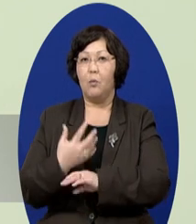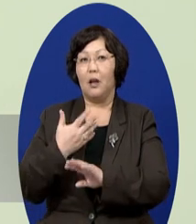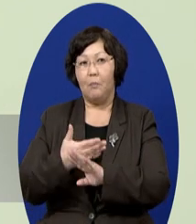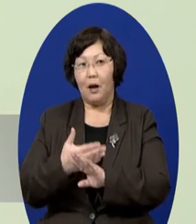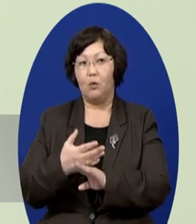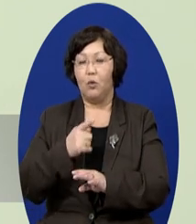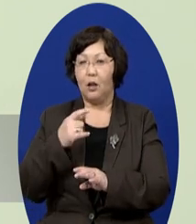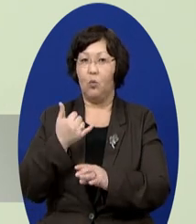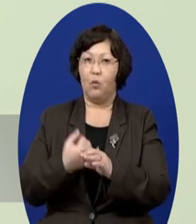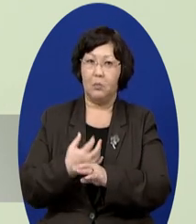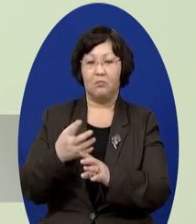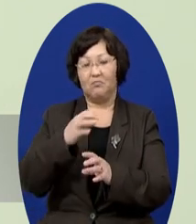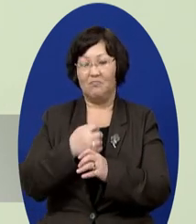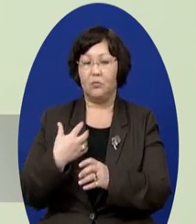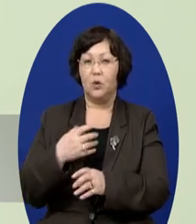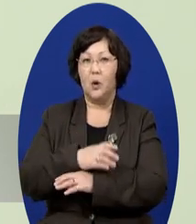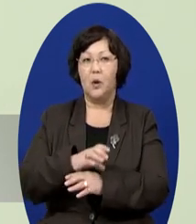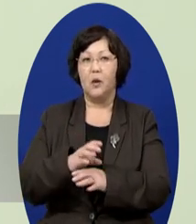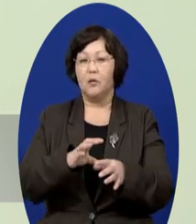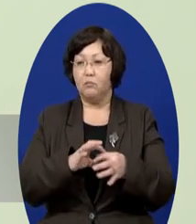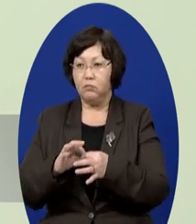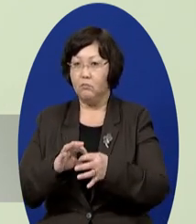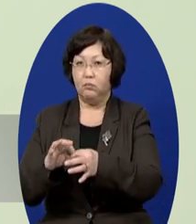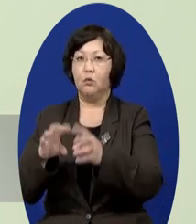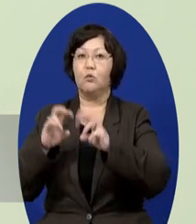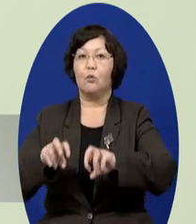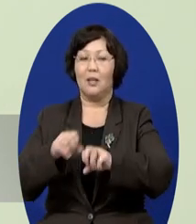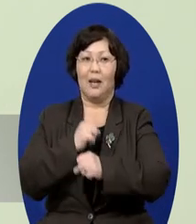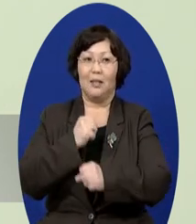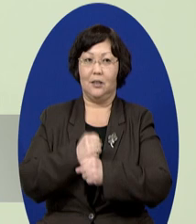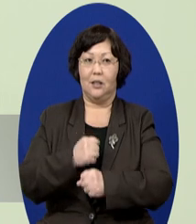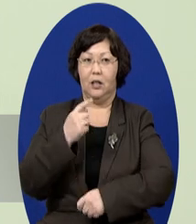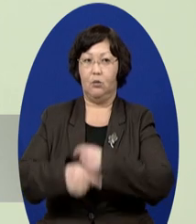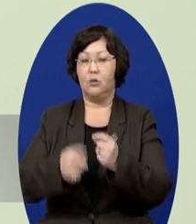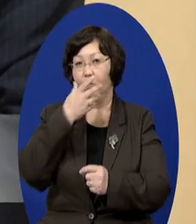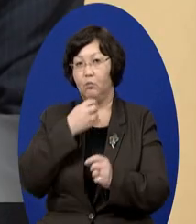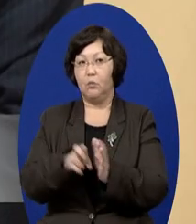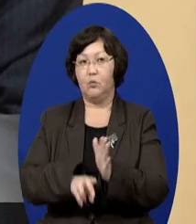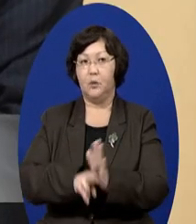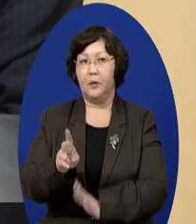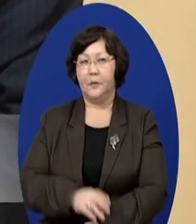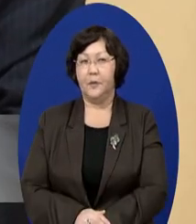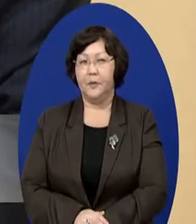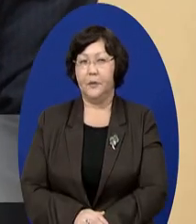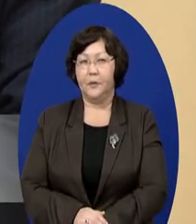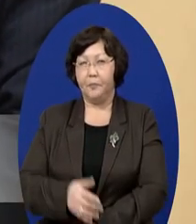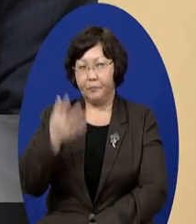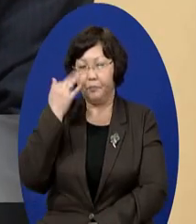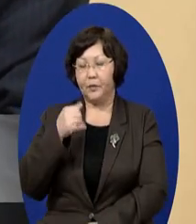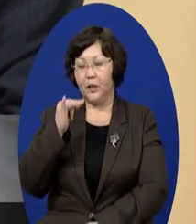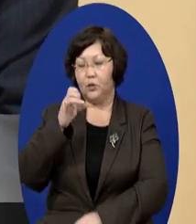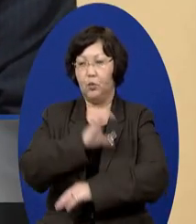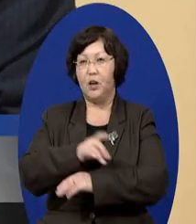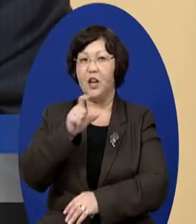ингээд зэрэгцээд явдаг энэ бүтц нь бол судалгааны ажлыг арай илүү төвхөнтэй хийх юм боломжийг бүрдүүлдэг. Орой үед их сургуулийн эрдмийн зөвлөөр хэлцээд